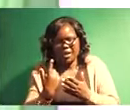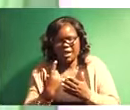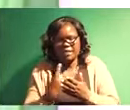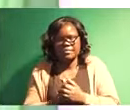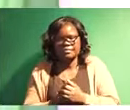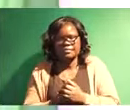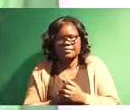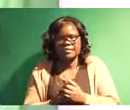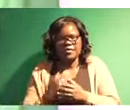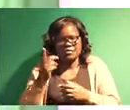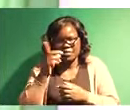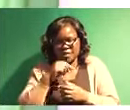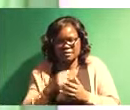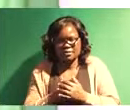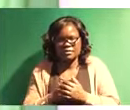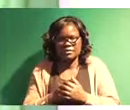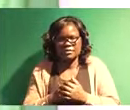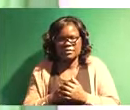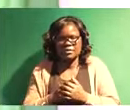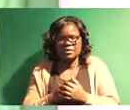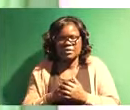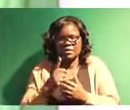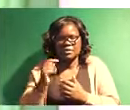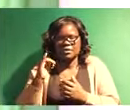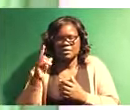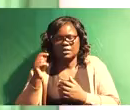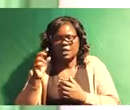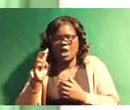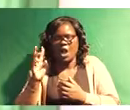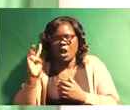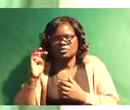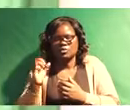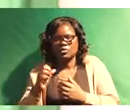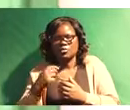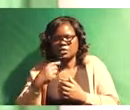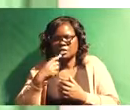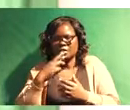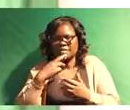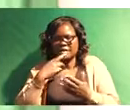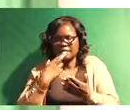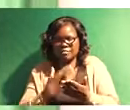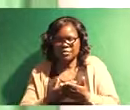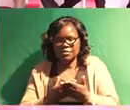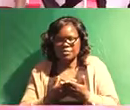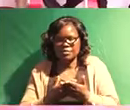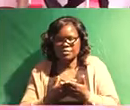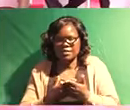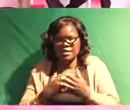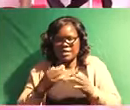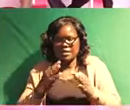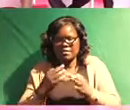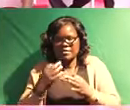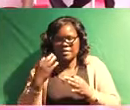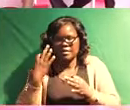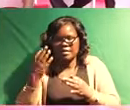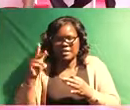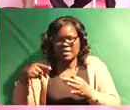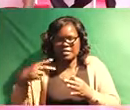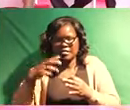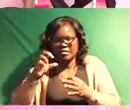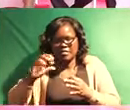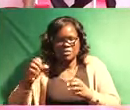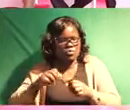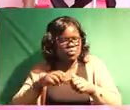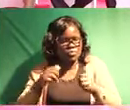wiki moja ikiisha, wewe Taitumu, mbunge wa hapa, utanipatia report kama hiyo mambo ya 3 phase imekuwa sorted